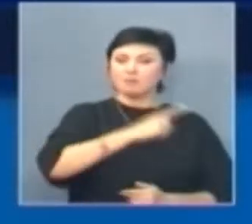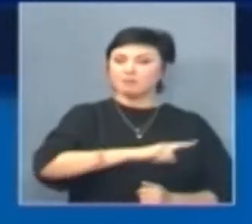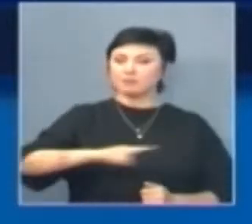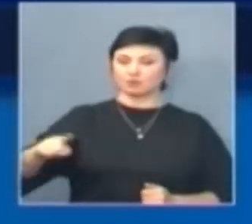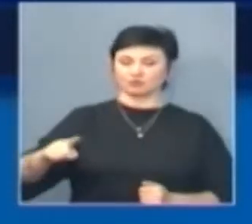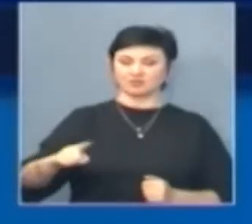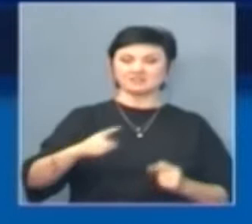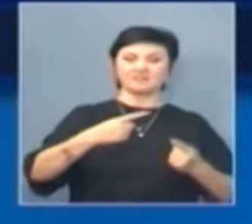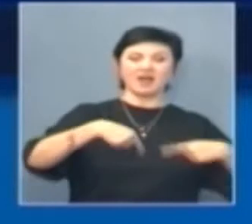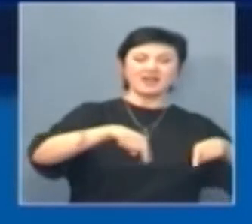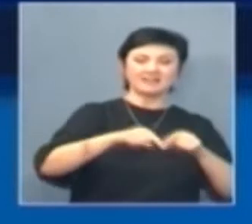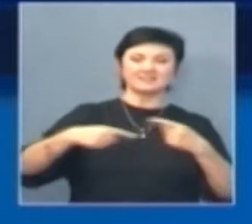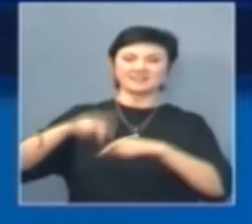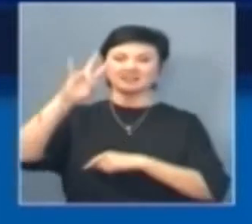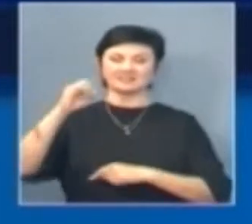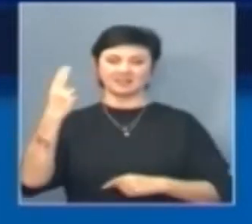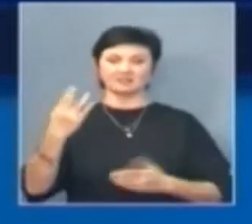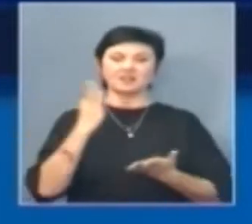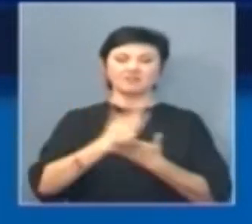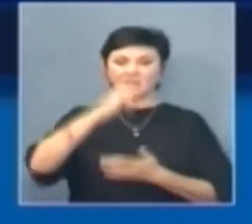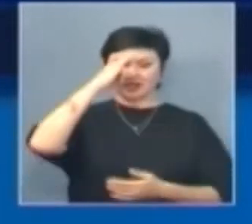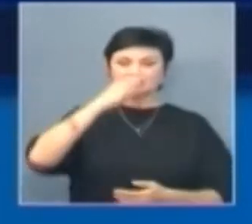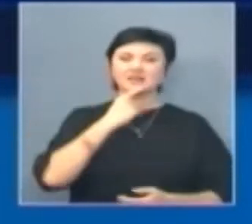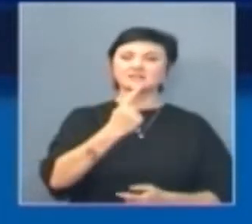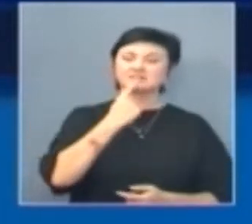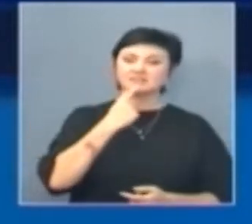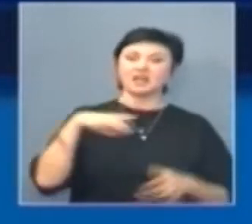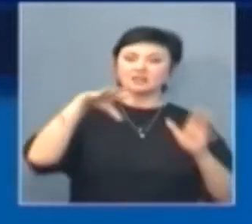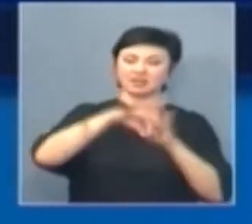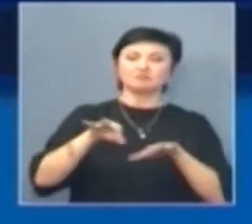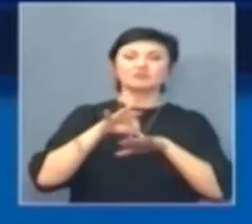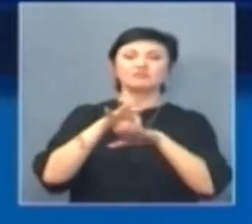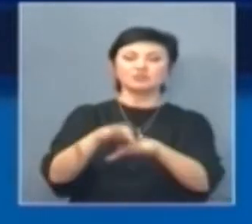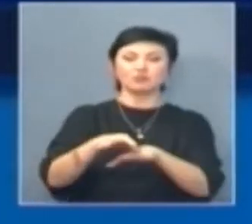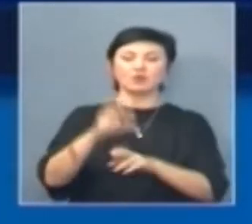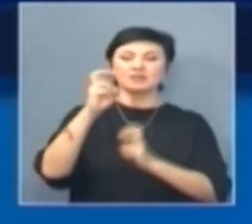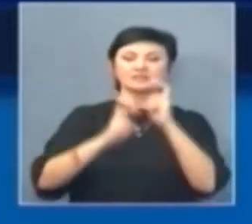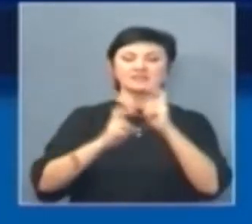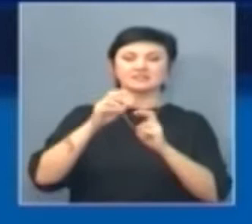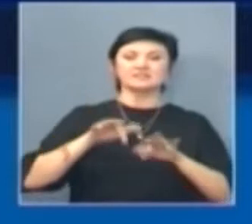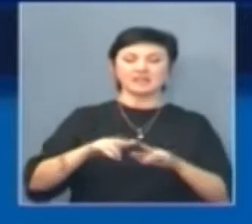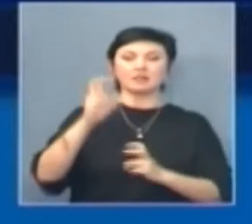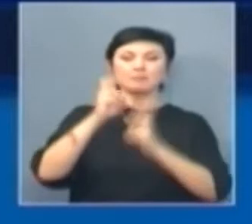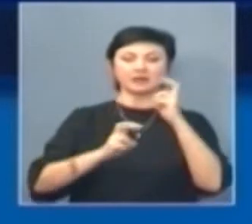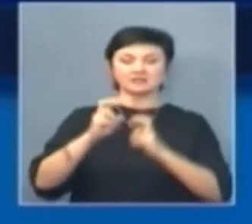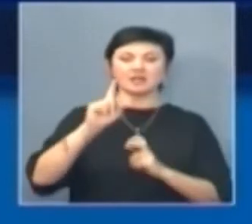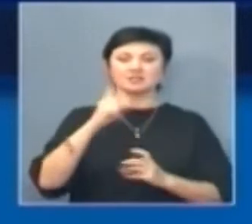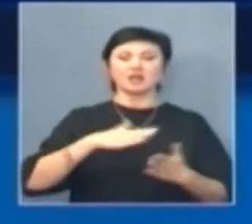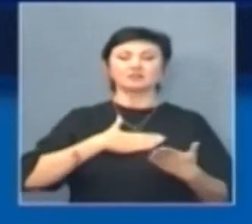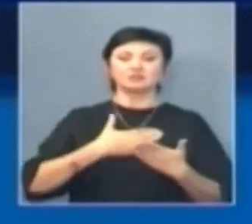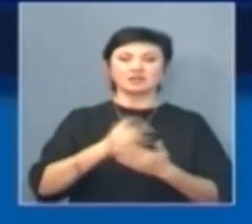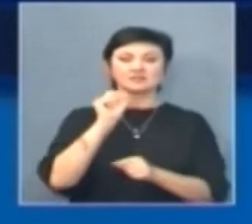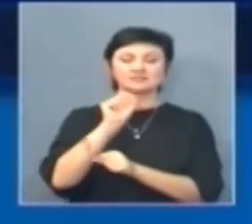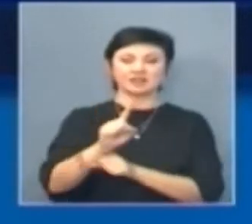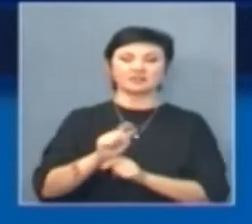В Казахстане статус государственного имеет казахский язык, на нем же ведется все дело производства. Сейчас одной из актуальных задач